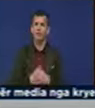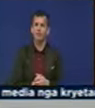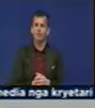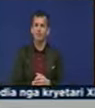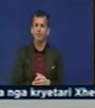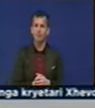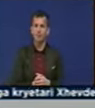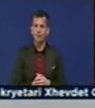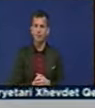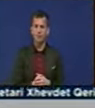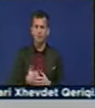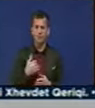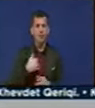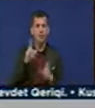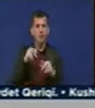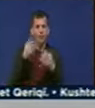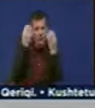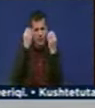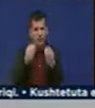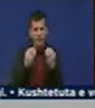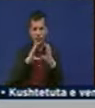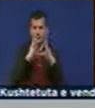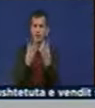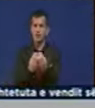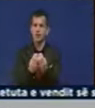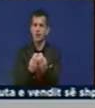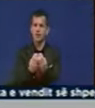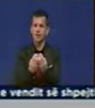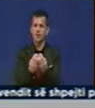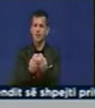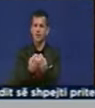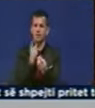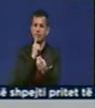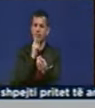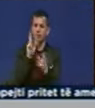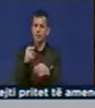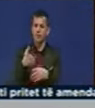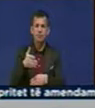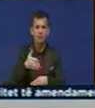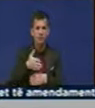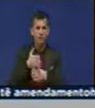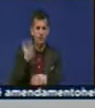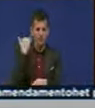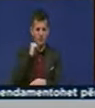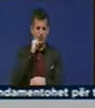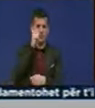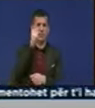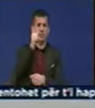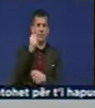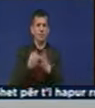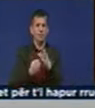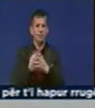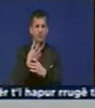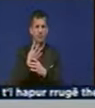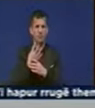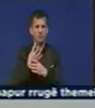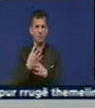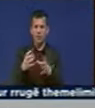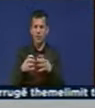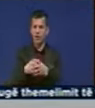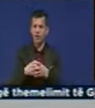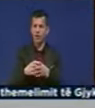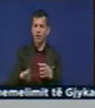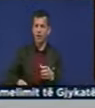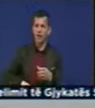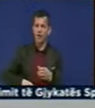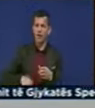gjithashtu e dashur Teuta për kontributin që keni dhënë që ditën e parë të krijimit të Aliancës së Grave Deputete.